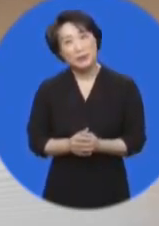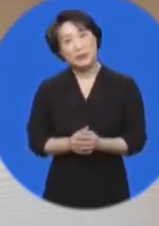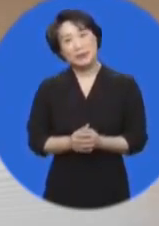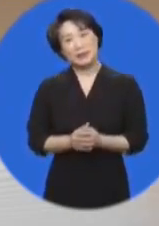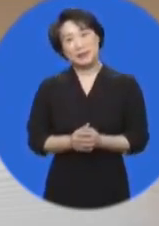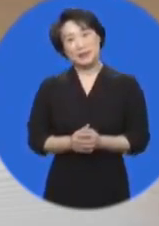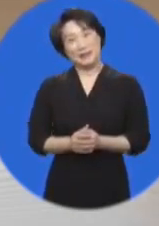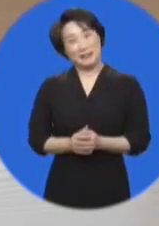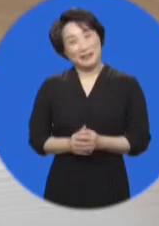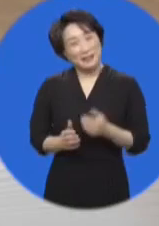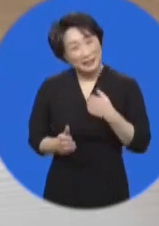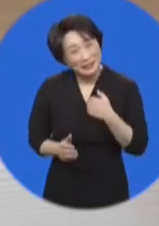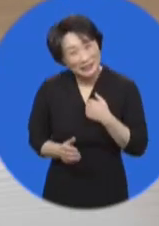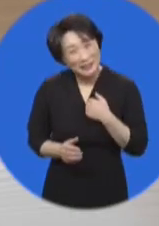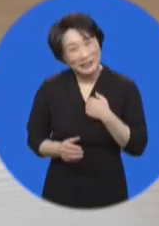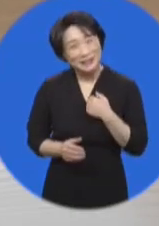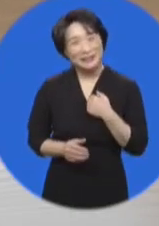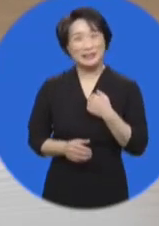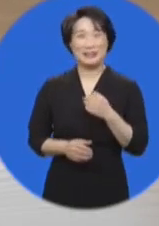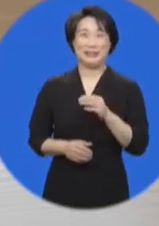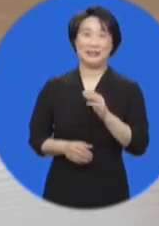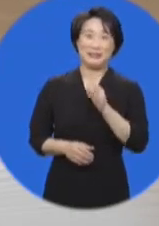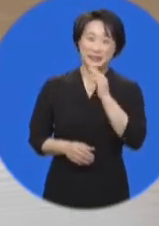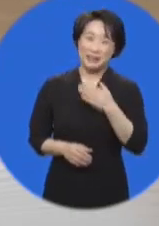성도들은 이렇게 실제로